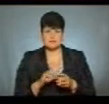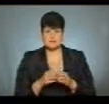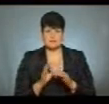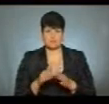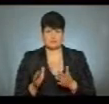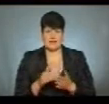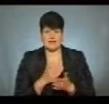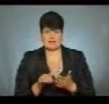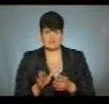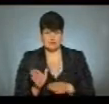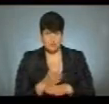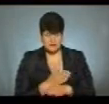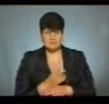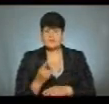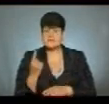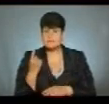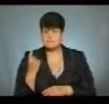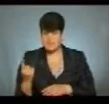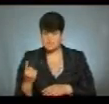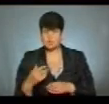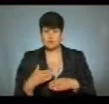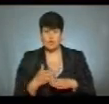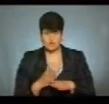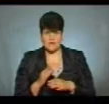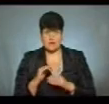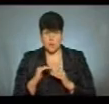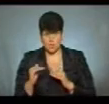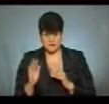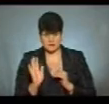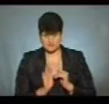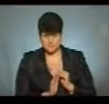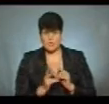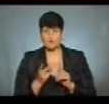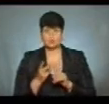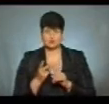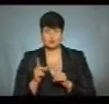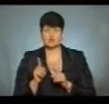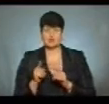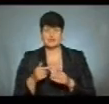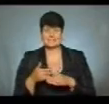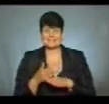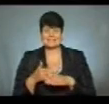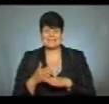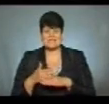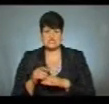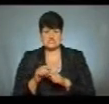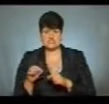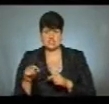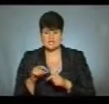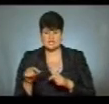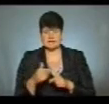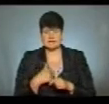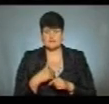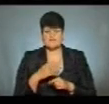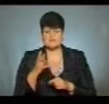ліквідована. Це перше, щодо руйнування кромки. Друге, щодо тріщин. Я рахую, що, скажімо,